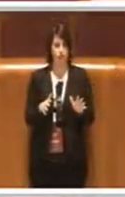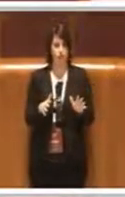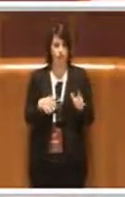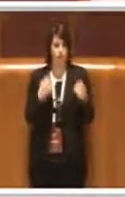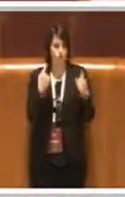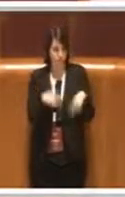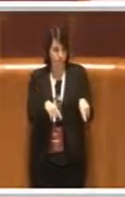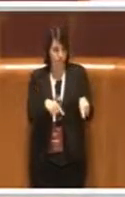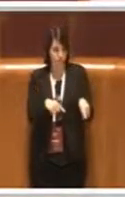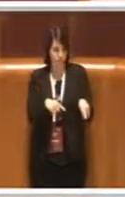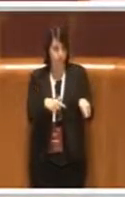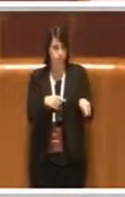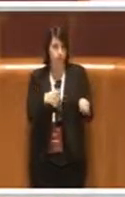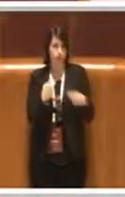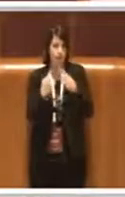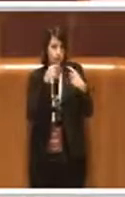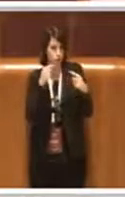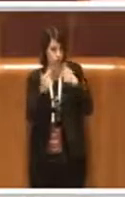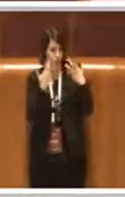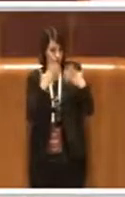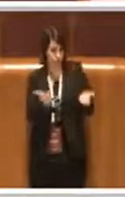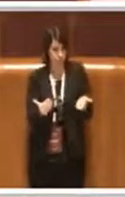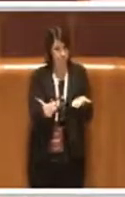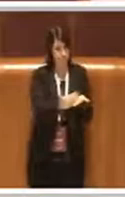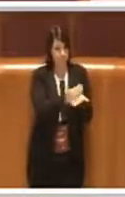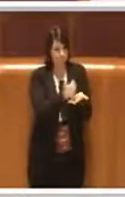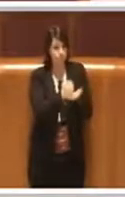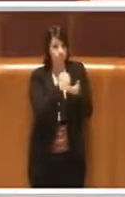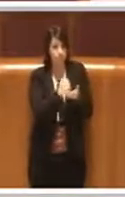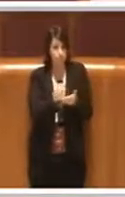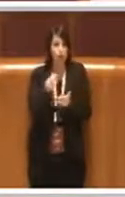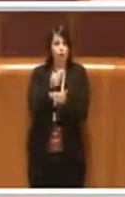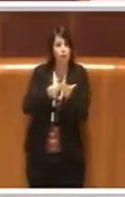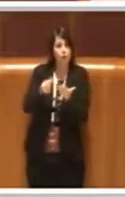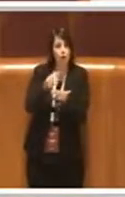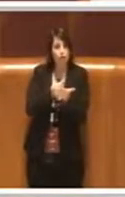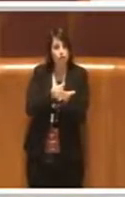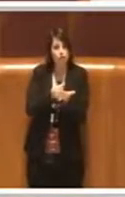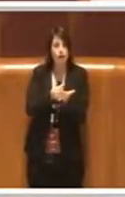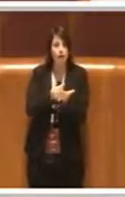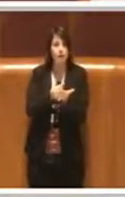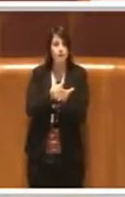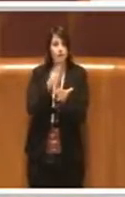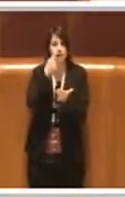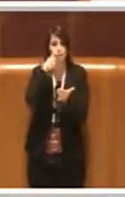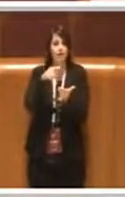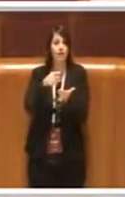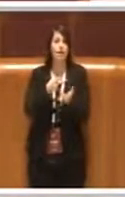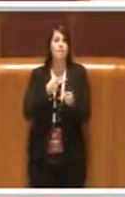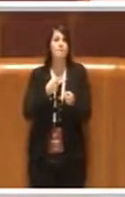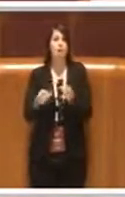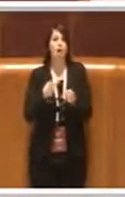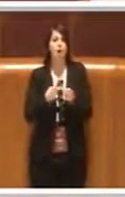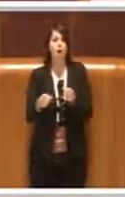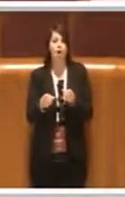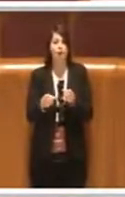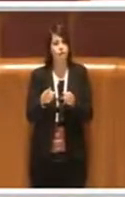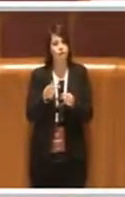di andare a avviare una serie di progetti pilota. Questi progetti pilota prevederanno